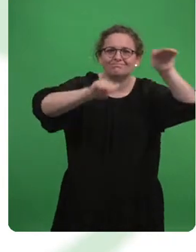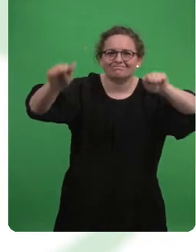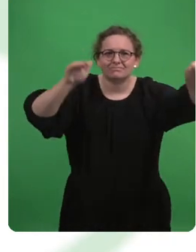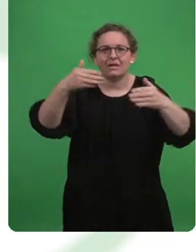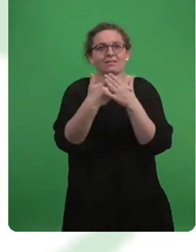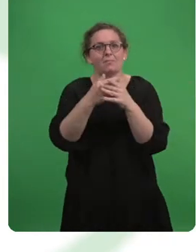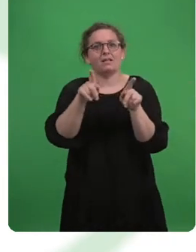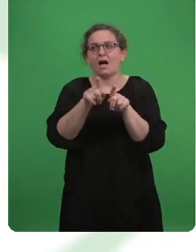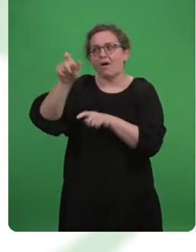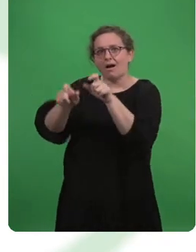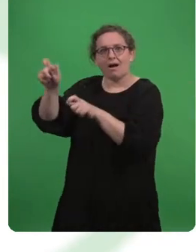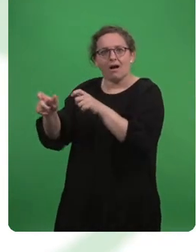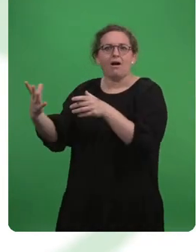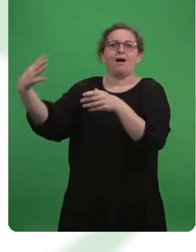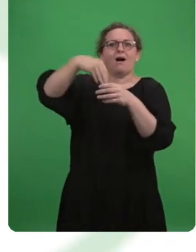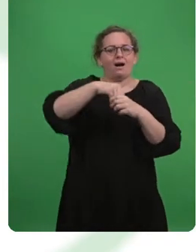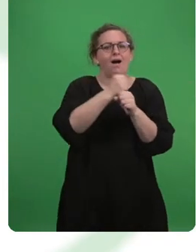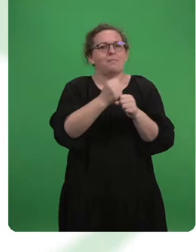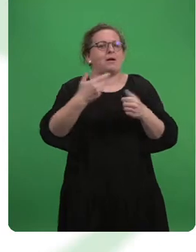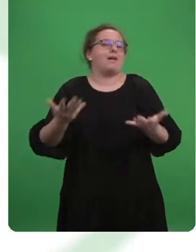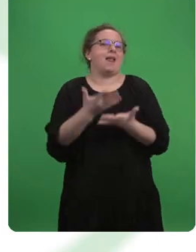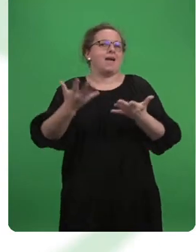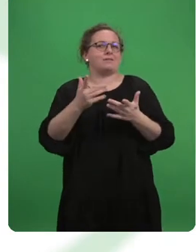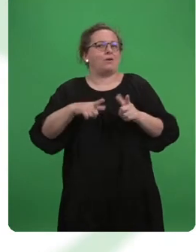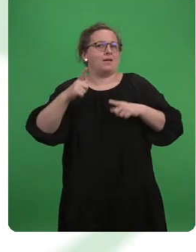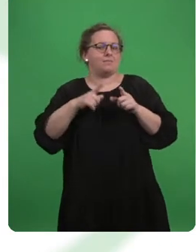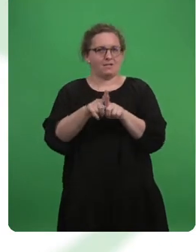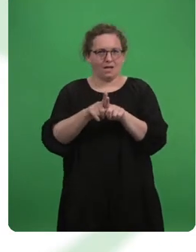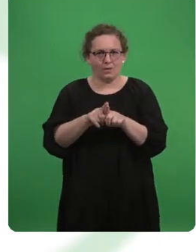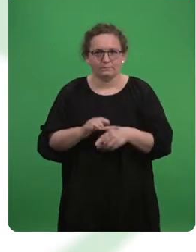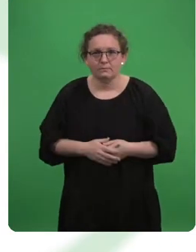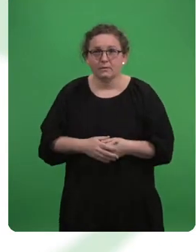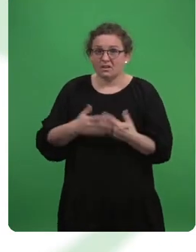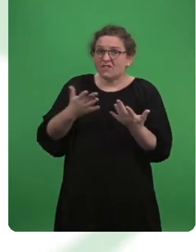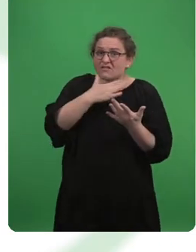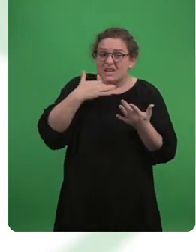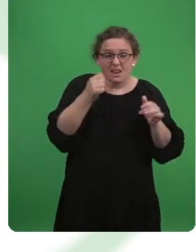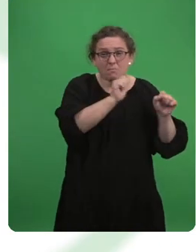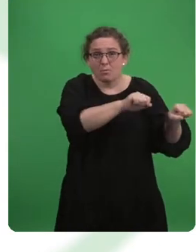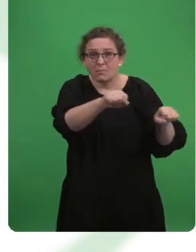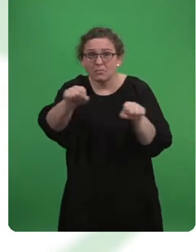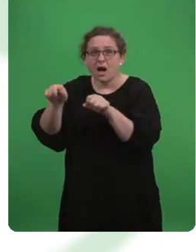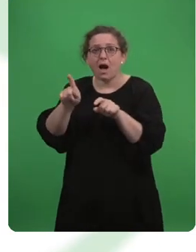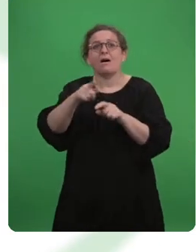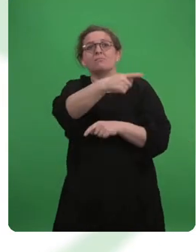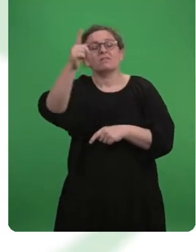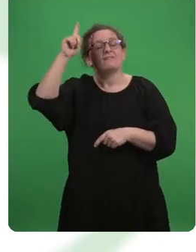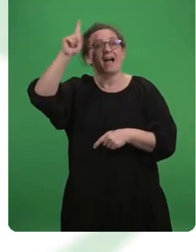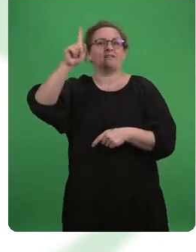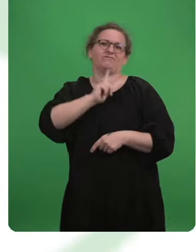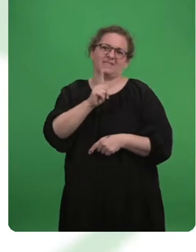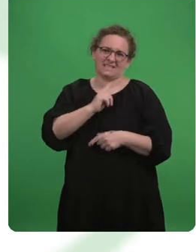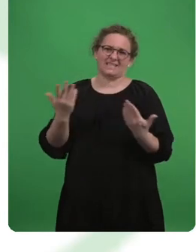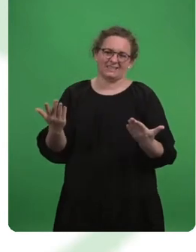die Menschen mit Beeinträchtigungen das Leben erleichtern, deutlich steigt, weil es ist sehr viel möglich, aber es ist leider sehr wenig